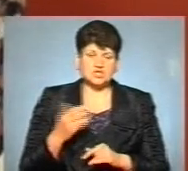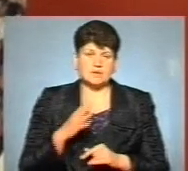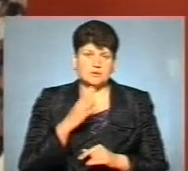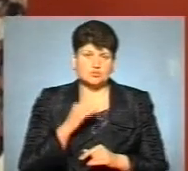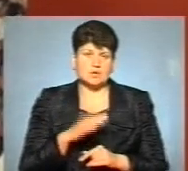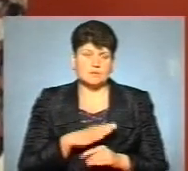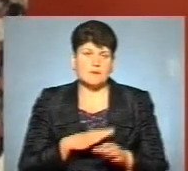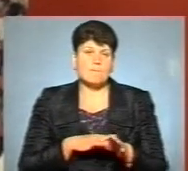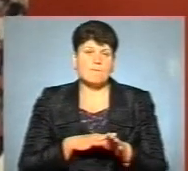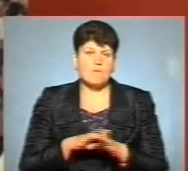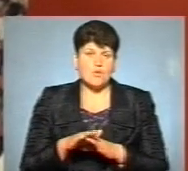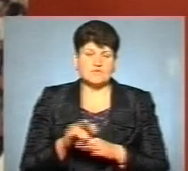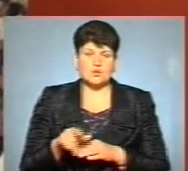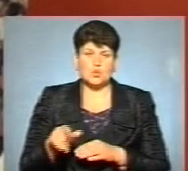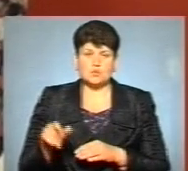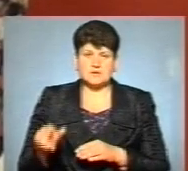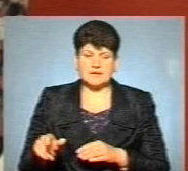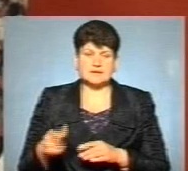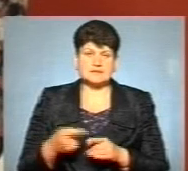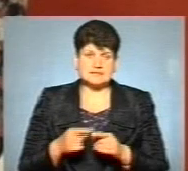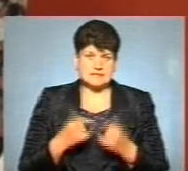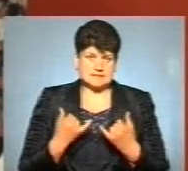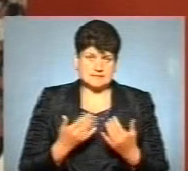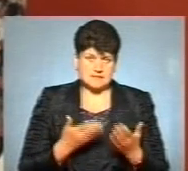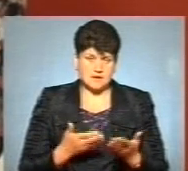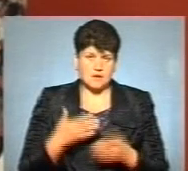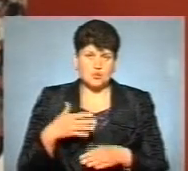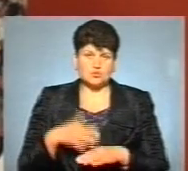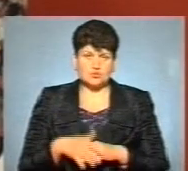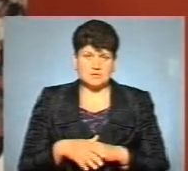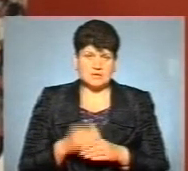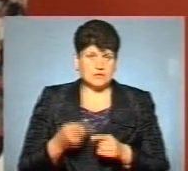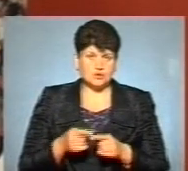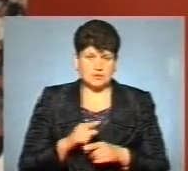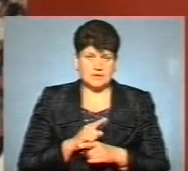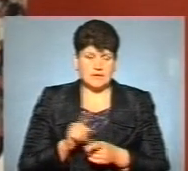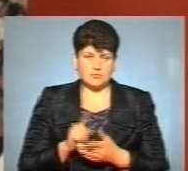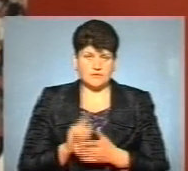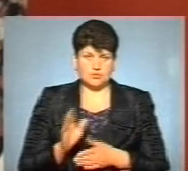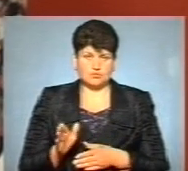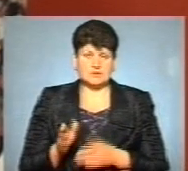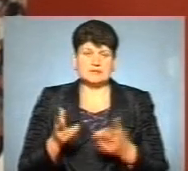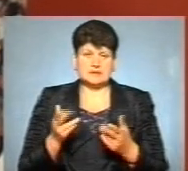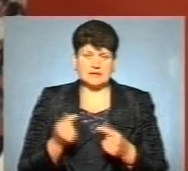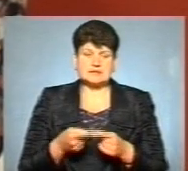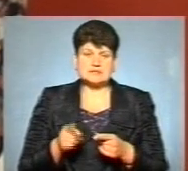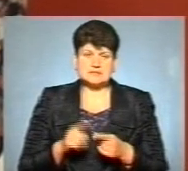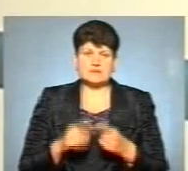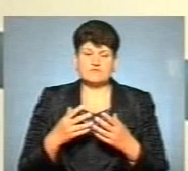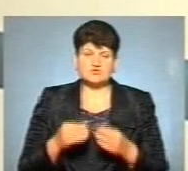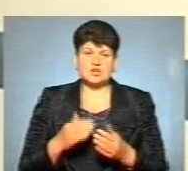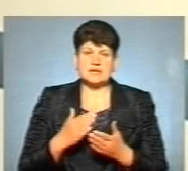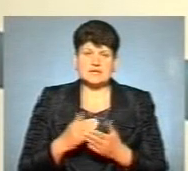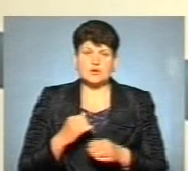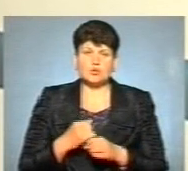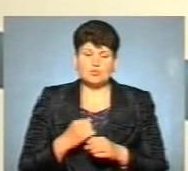були переповнені людьми. Тобто зараз, я так розумію, таке взагалі не повинно бути. Не повинно бути. Звичайно, це вже є робота